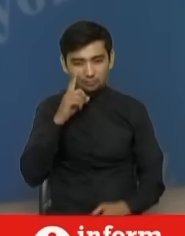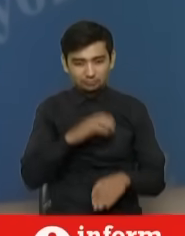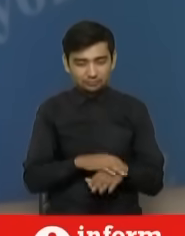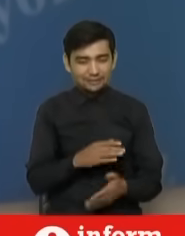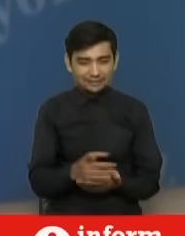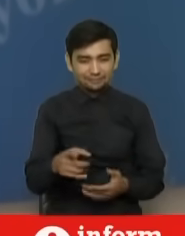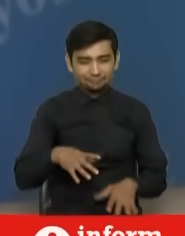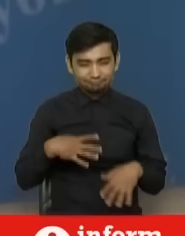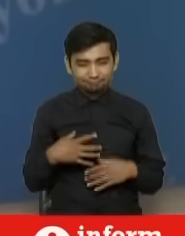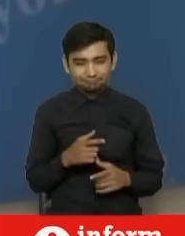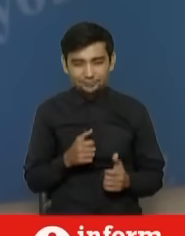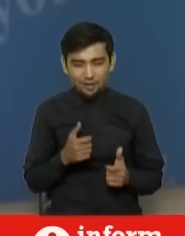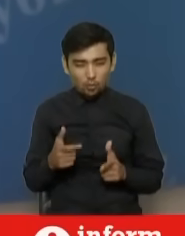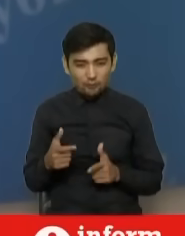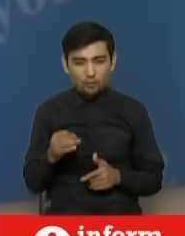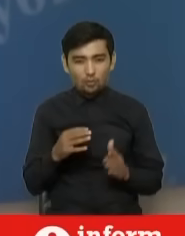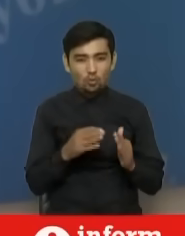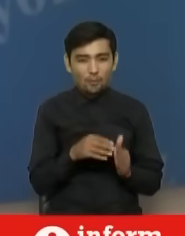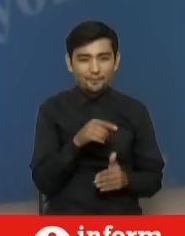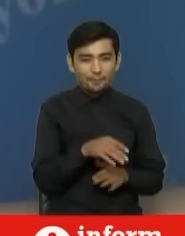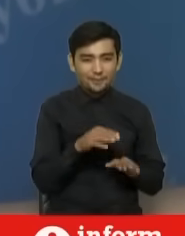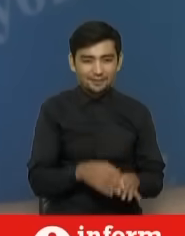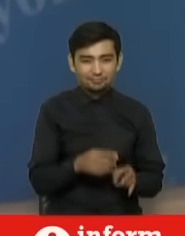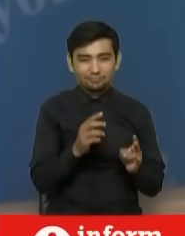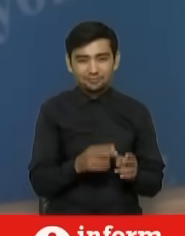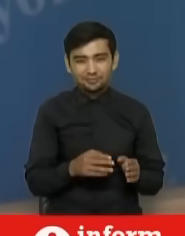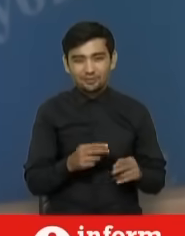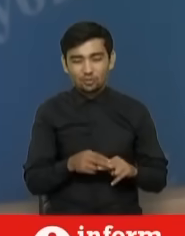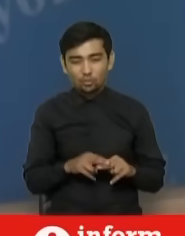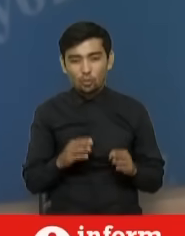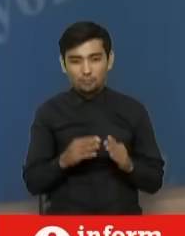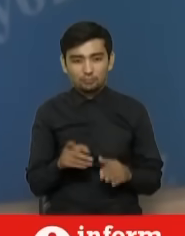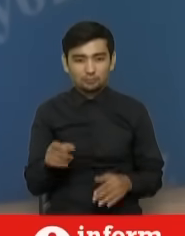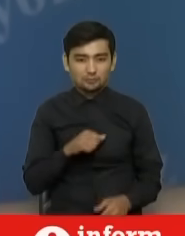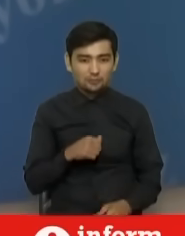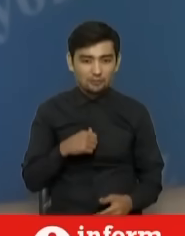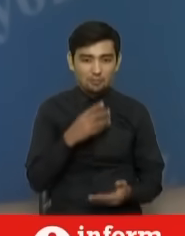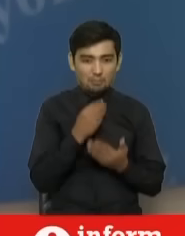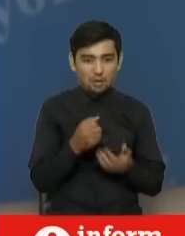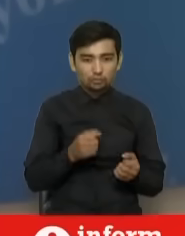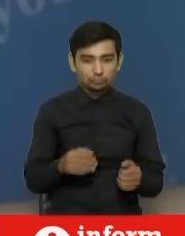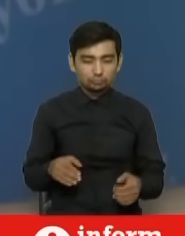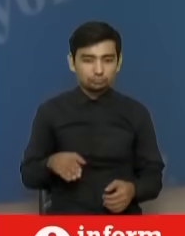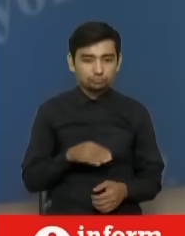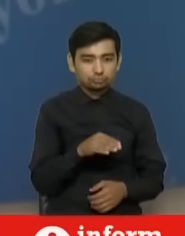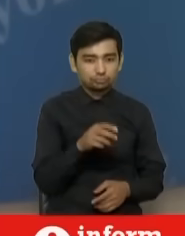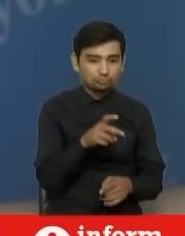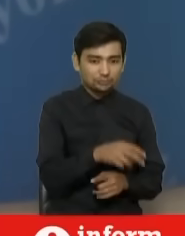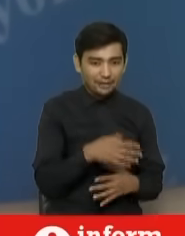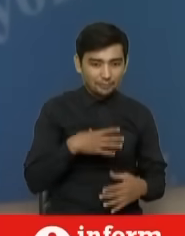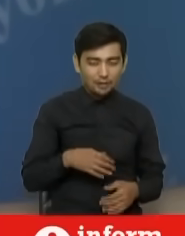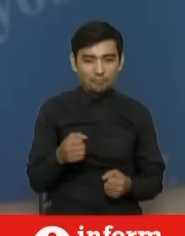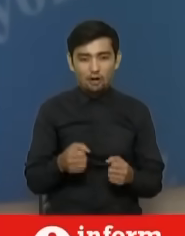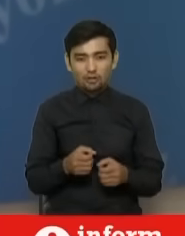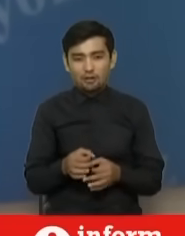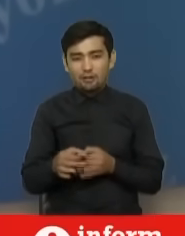отырмыз, өйткені үйге сол жәбірленушілердің үйіне өз көлігімен келмей, көлігін бірталай көше бұрын тастап